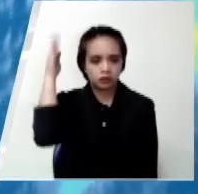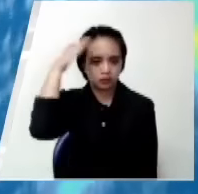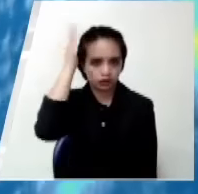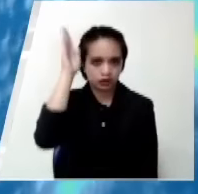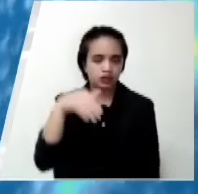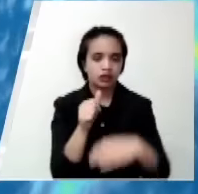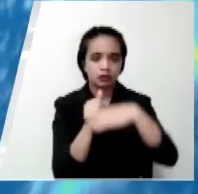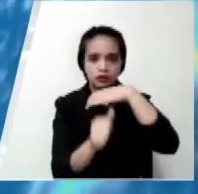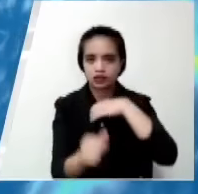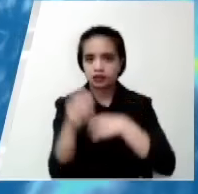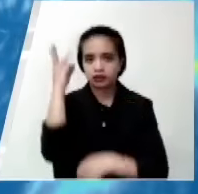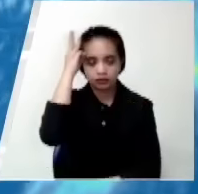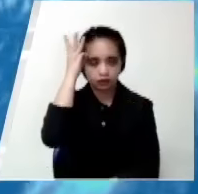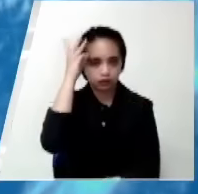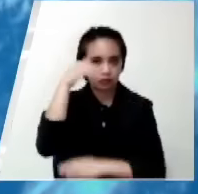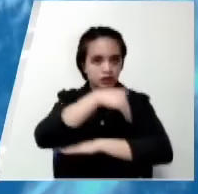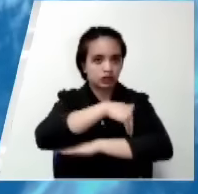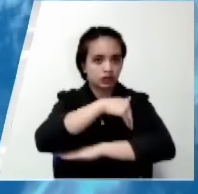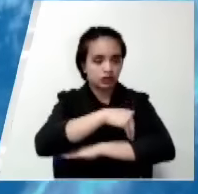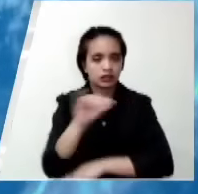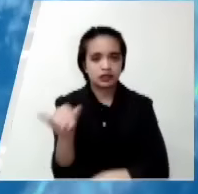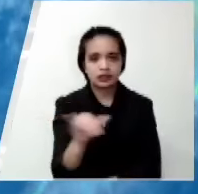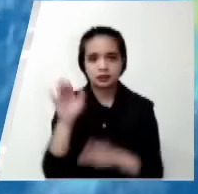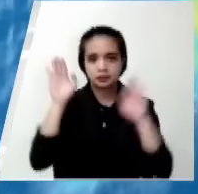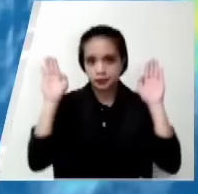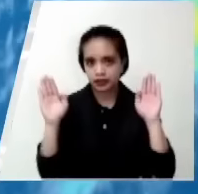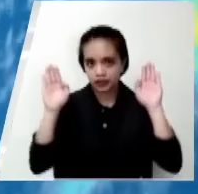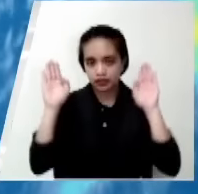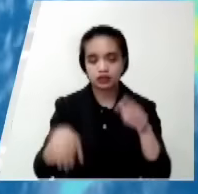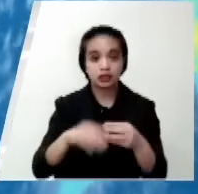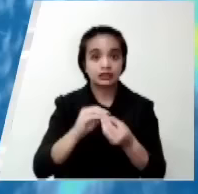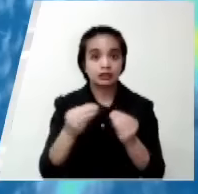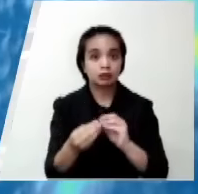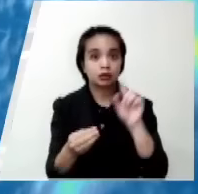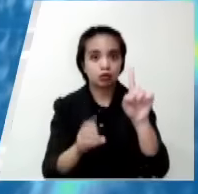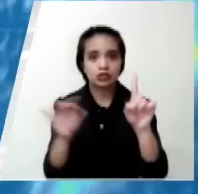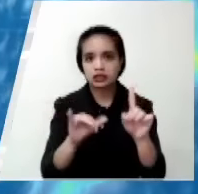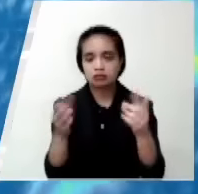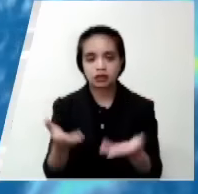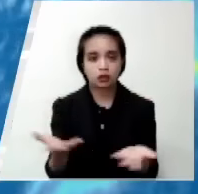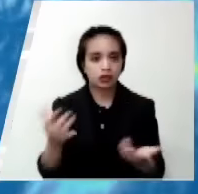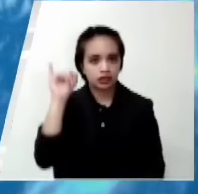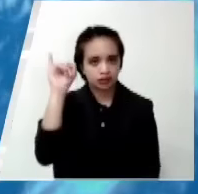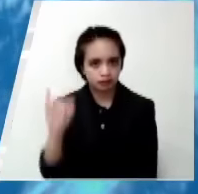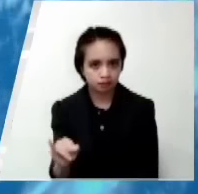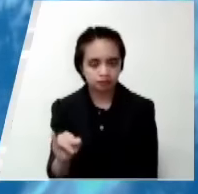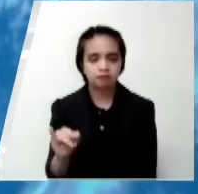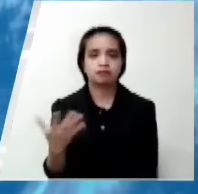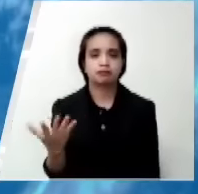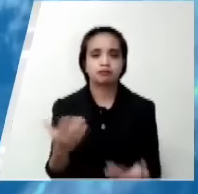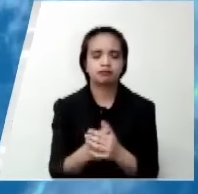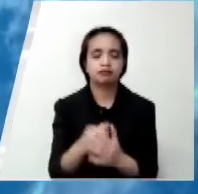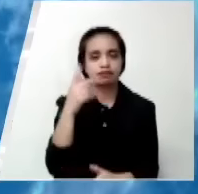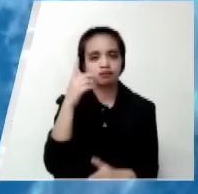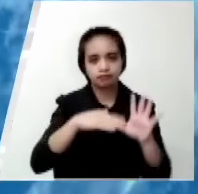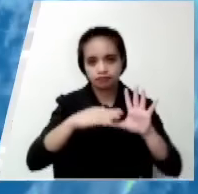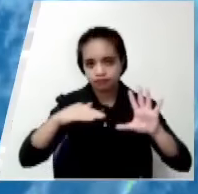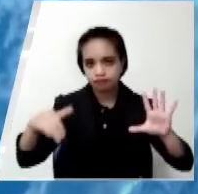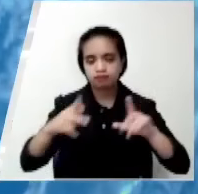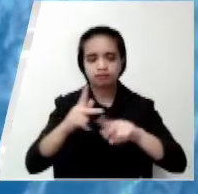Mountain Province at pati na rin sa Benguet. Signal number 1 din po dito sa may Ilocos Norte, Ilocos Sur, La Union,